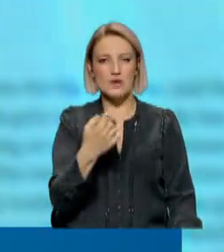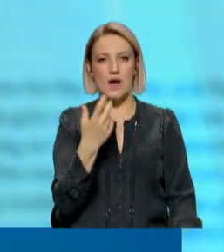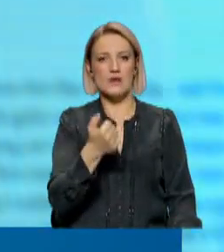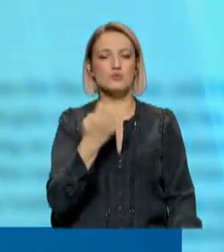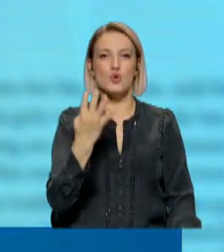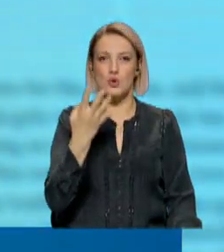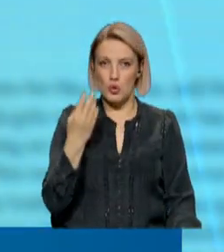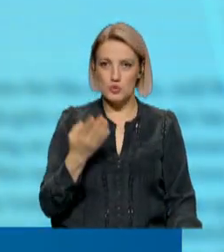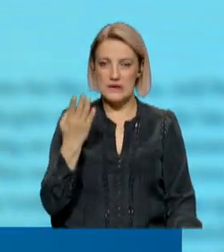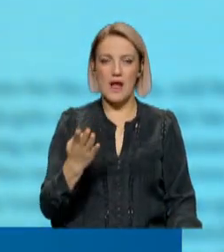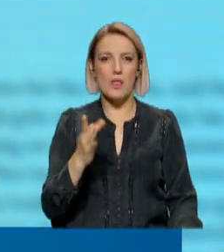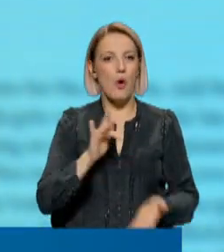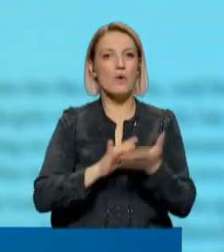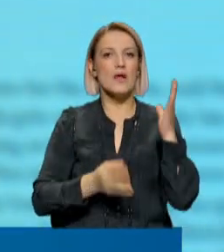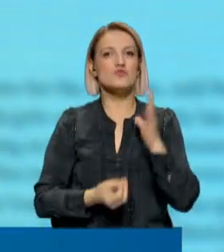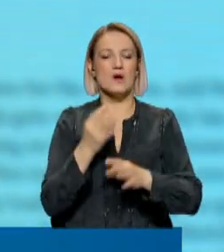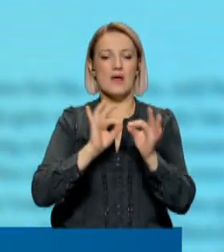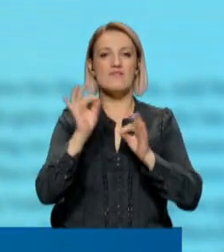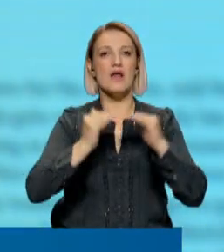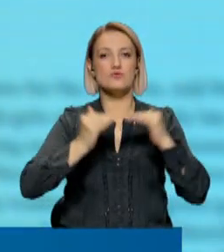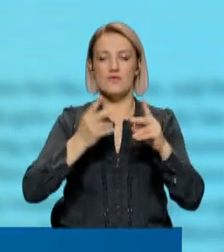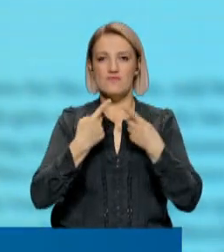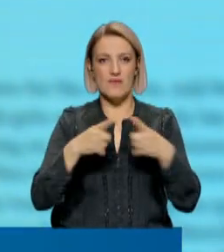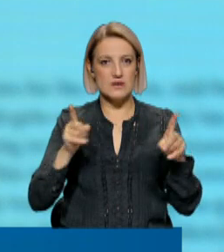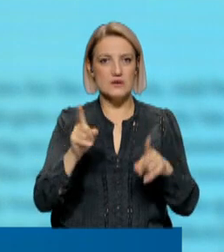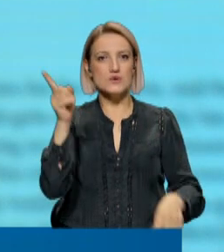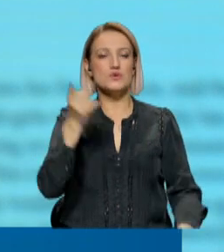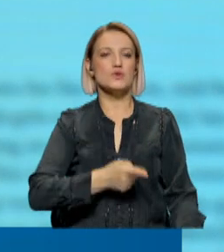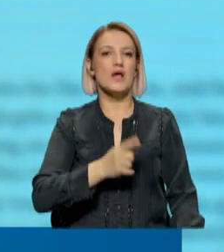%35,64 olurken ortaya çıkan enflasyon farkı